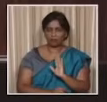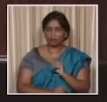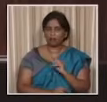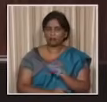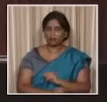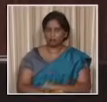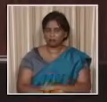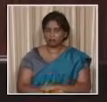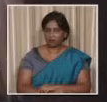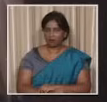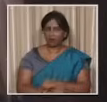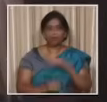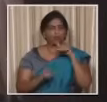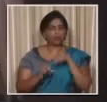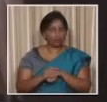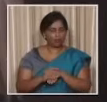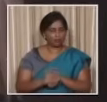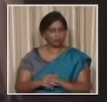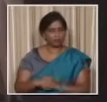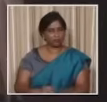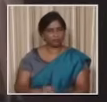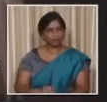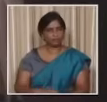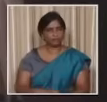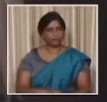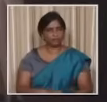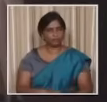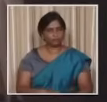නිශ්ශබ්ද වෙන්න. අභ්‍යන්තර